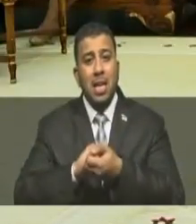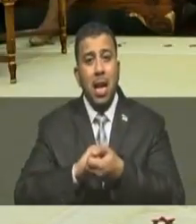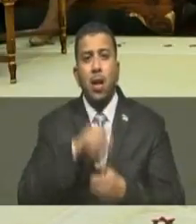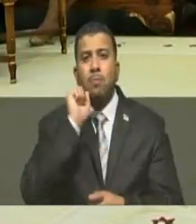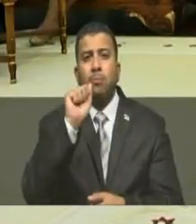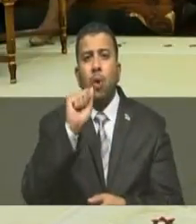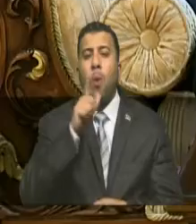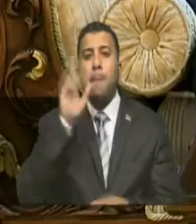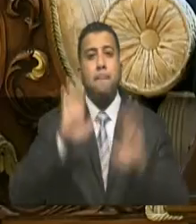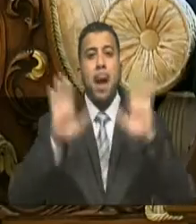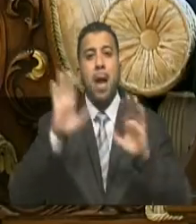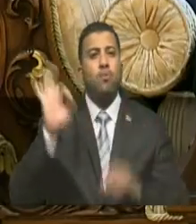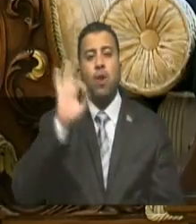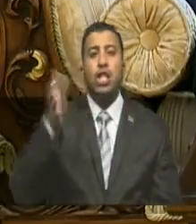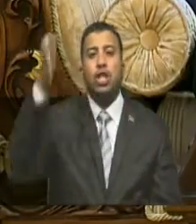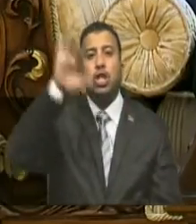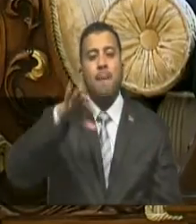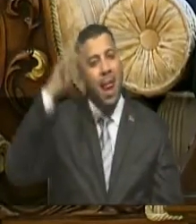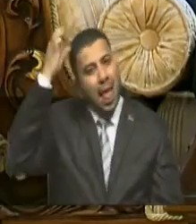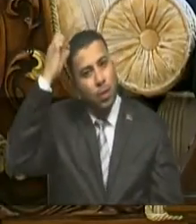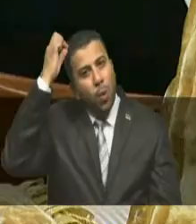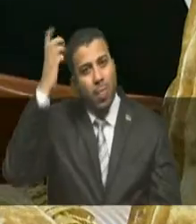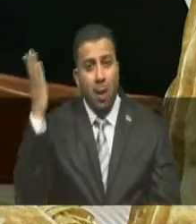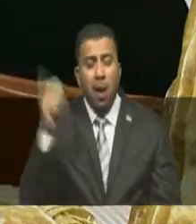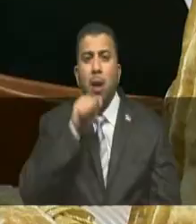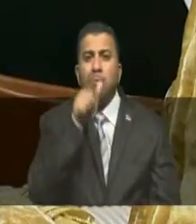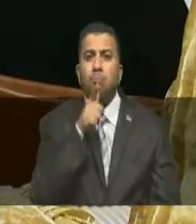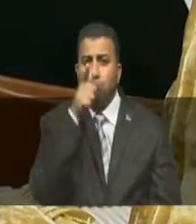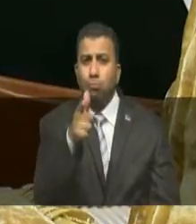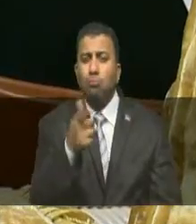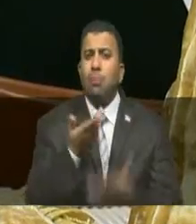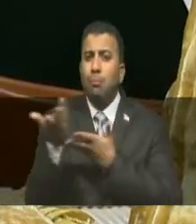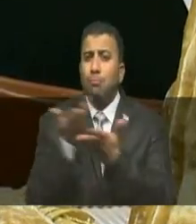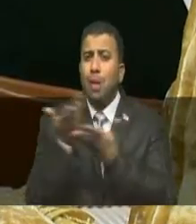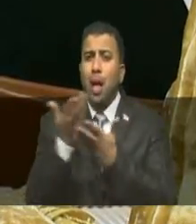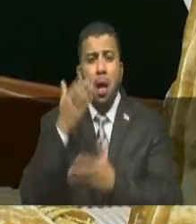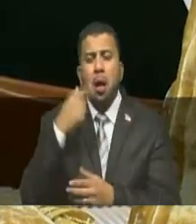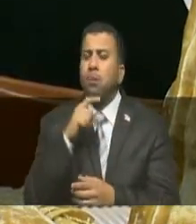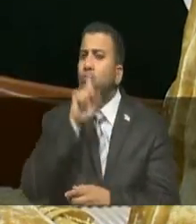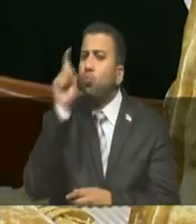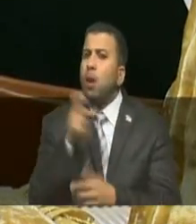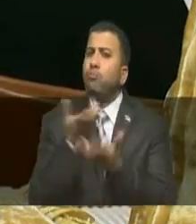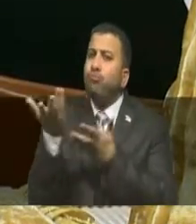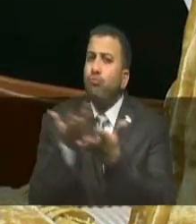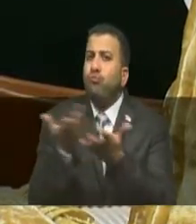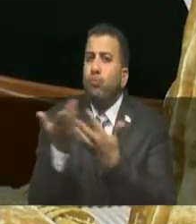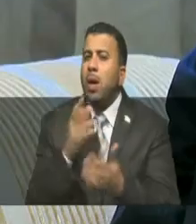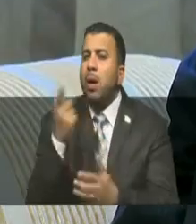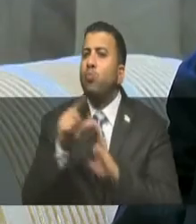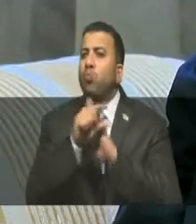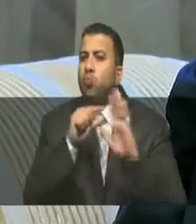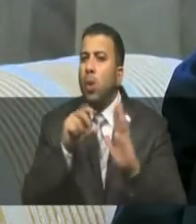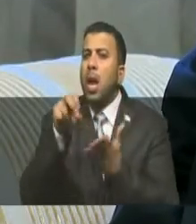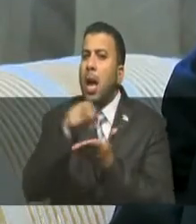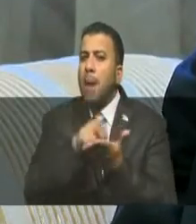والبرلمان في جمهوريه الجبل الاسود وتم خلال اللقاء تبادل وجهات النظر بين الجانبين حول القضايا